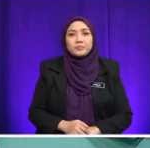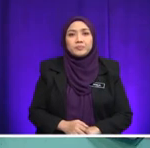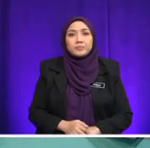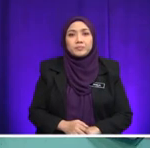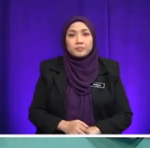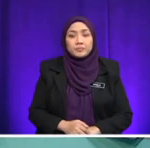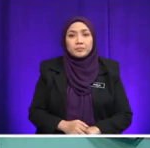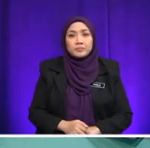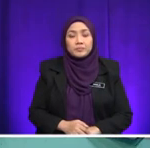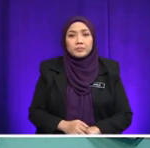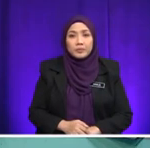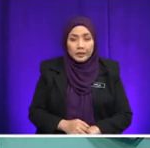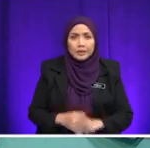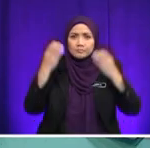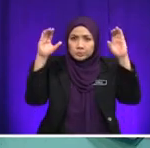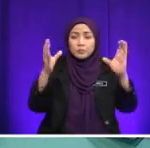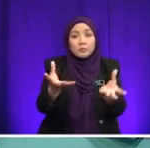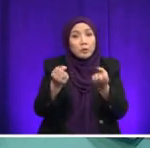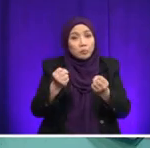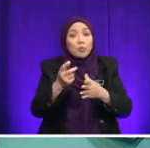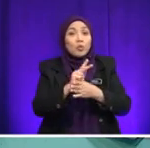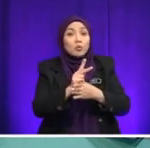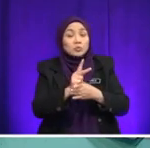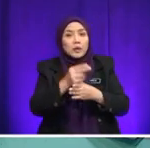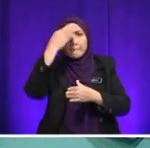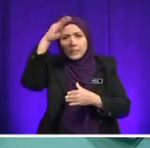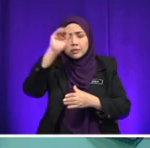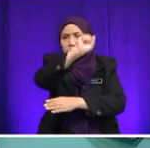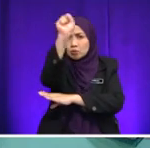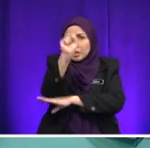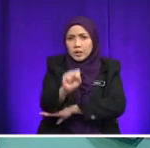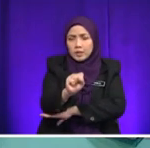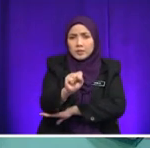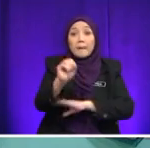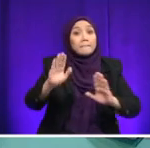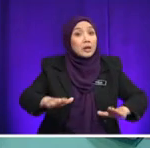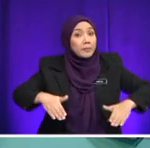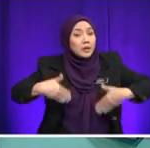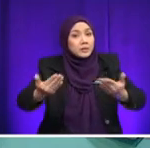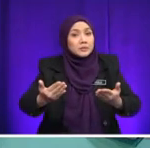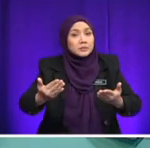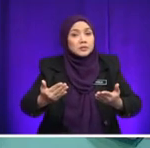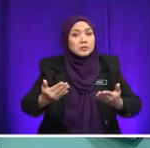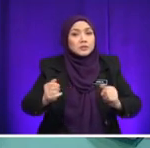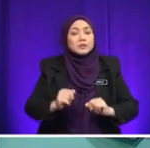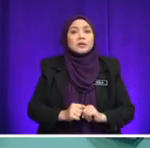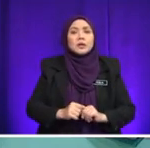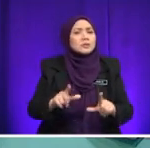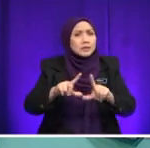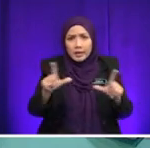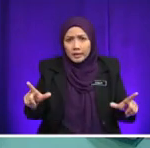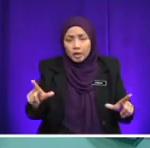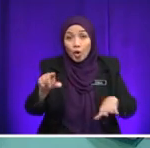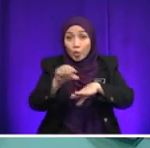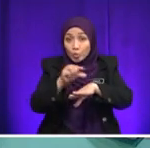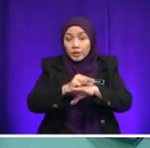di sini juga saya kongsikan adalah bagi soal-soalan yang bagaimana juga tadi selain daripada kita gunakan rasa cinta ataupun